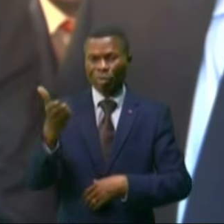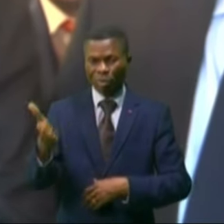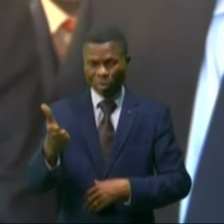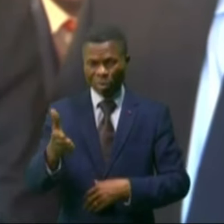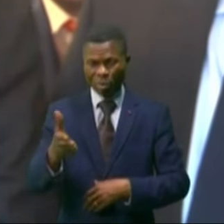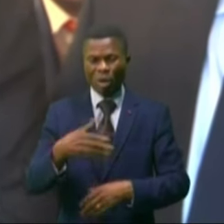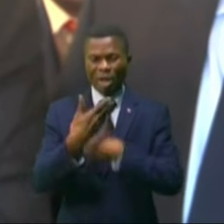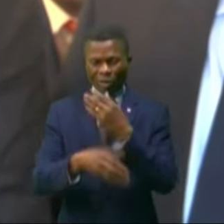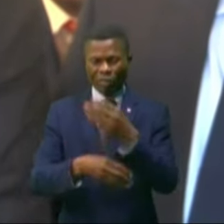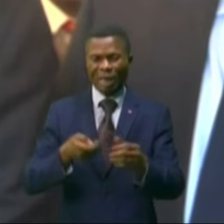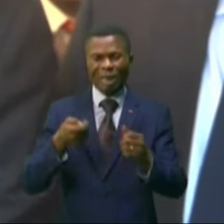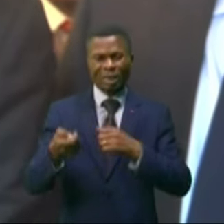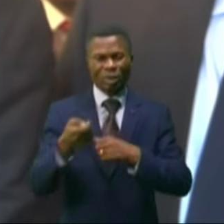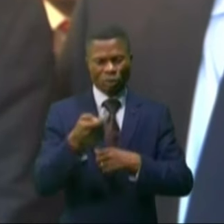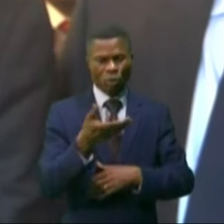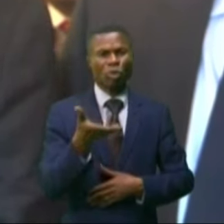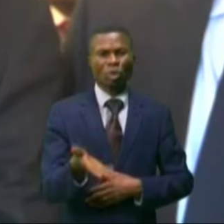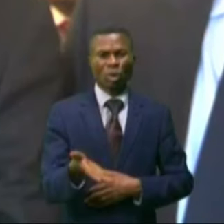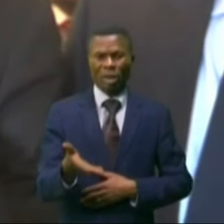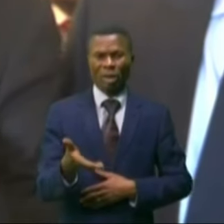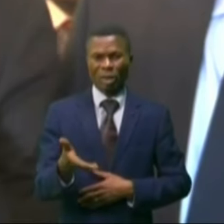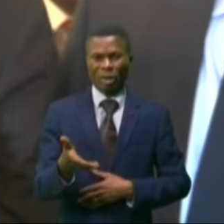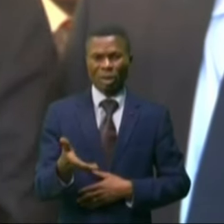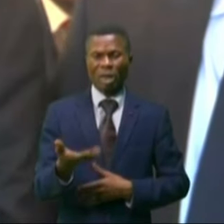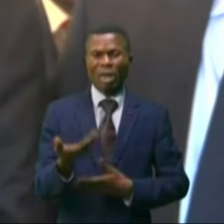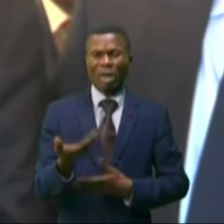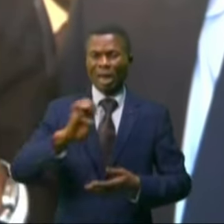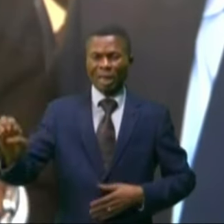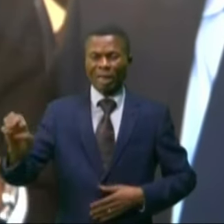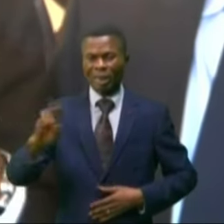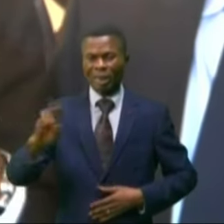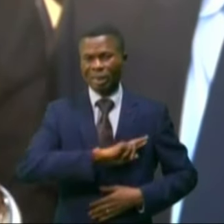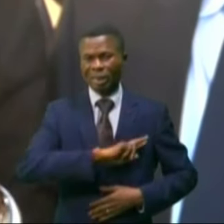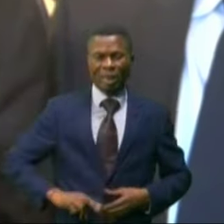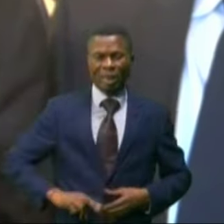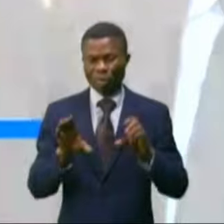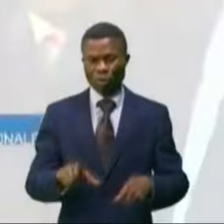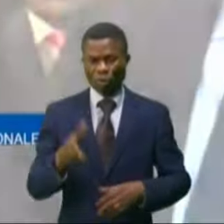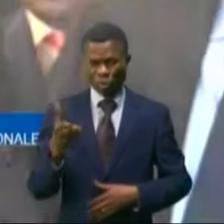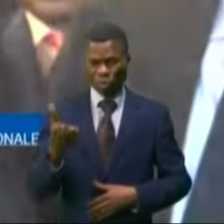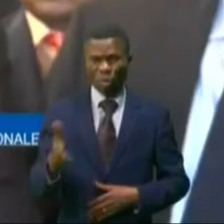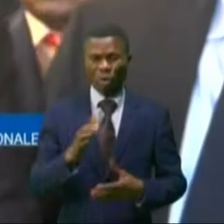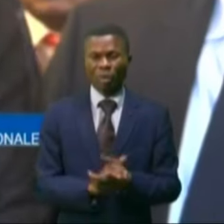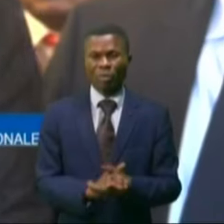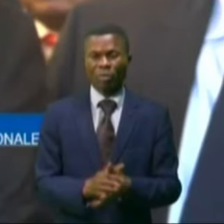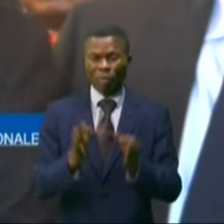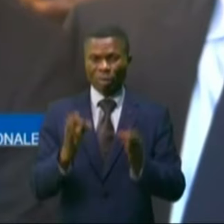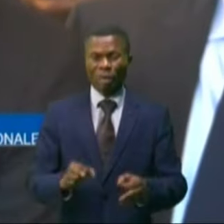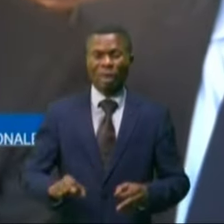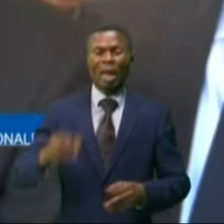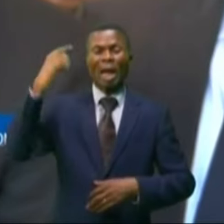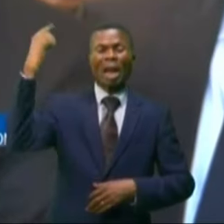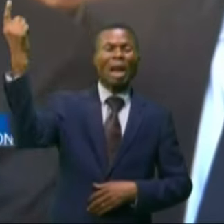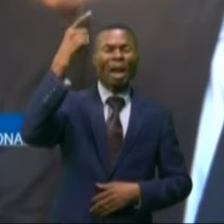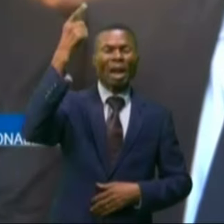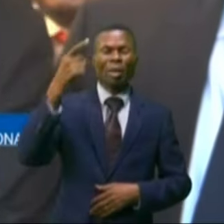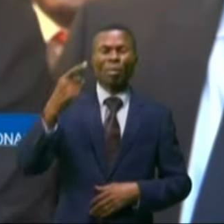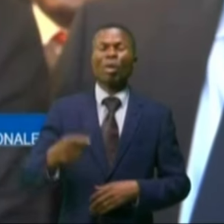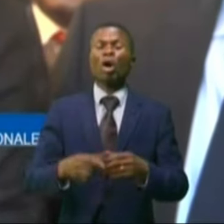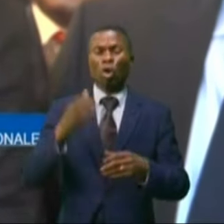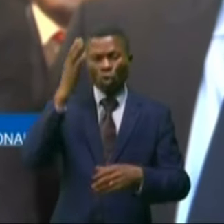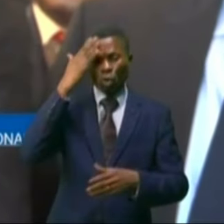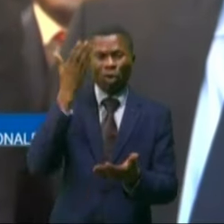par prendre le commandement dans cette partie de la République démocratique du Congo. Tous les pays du monde